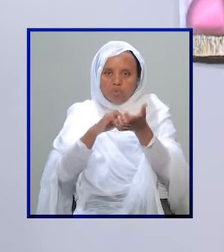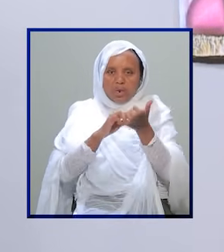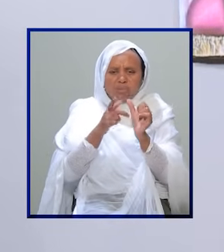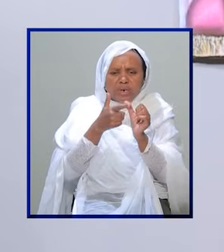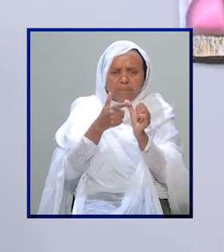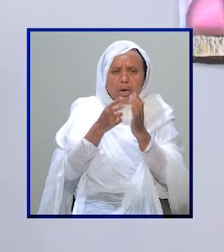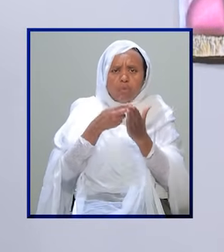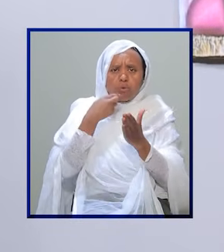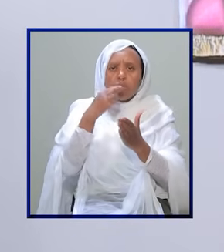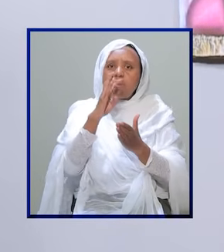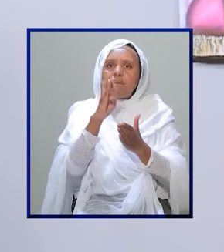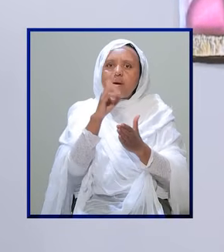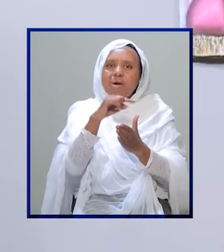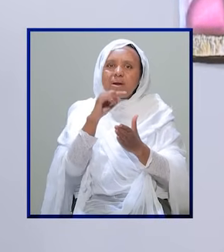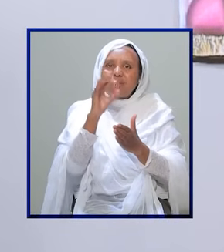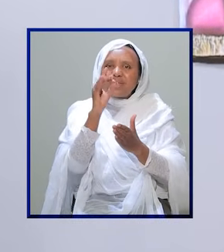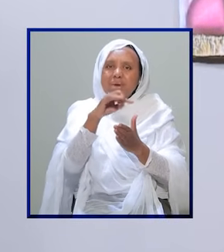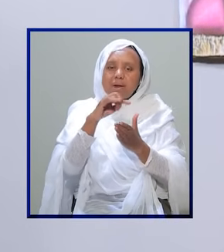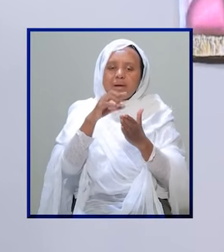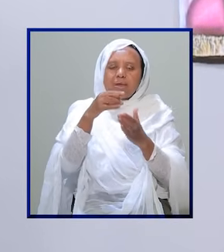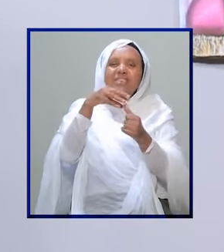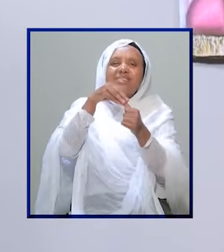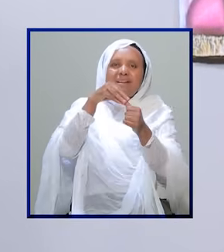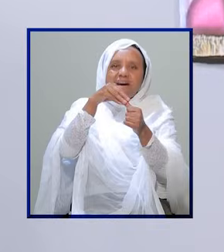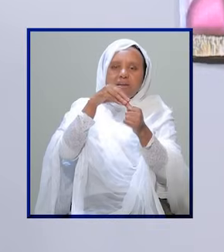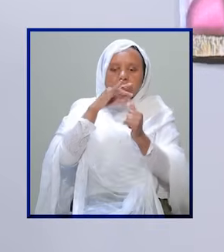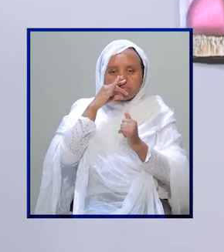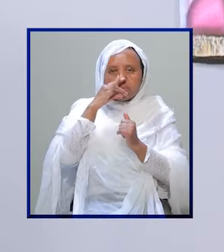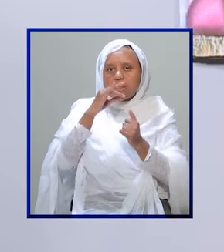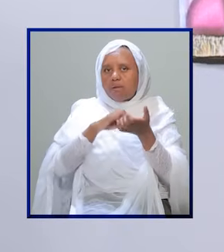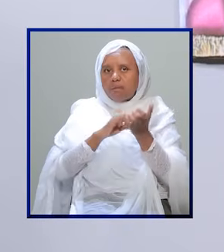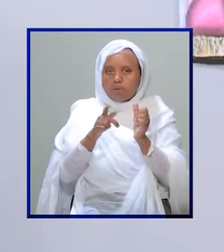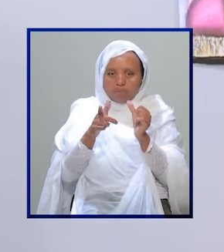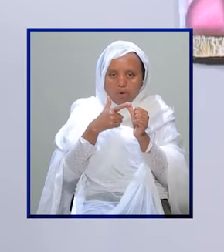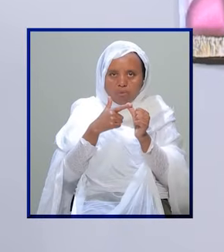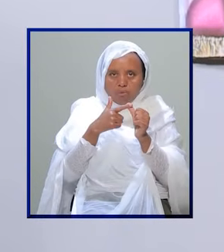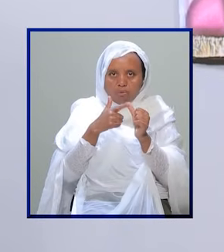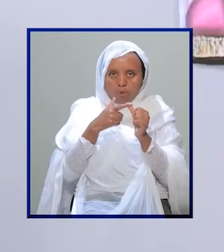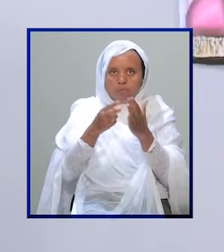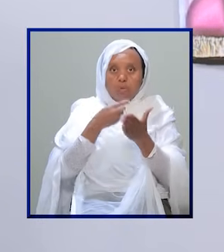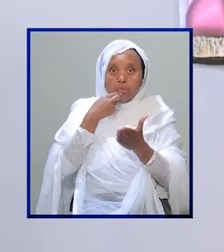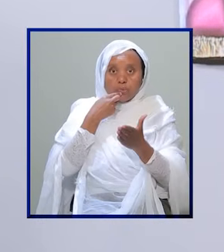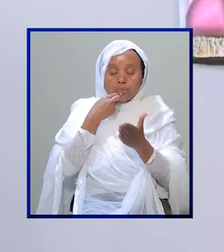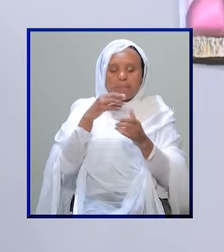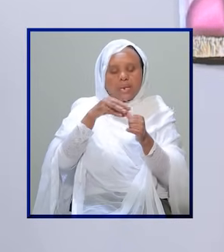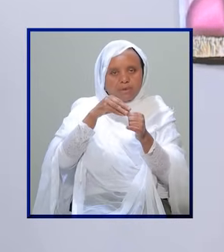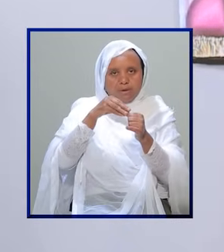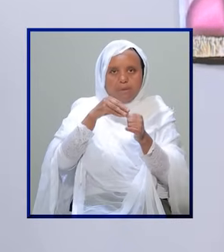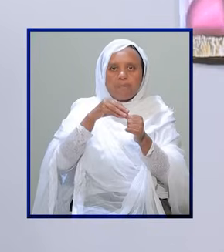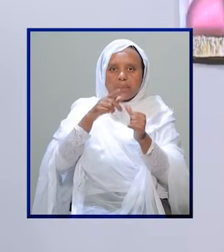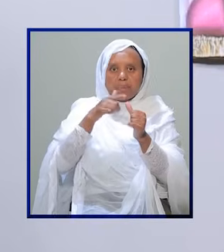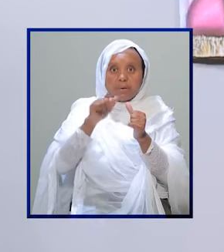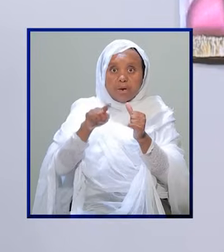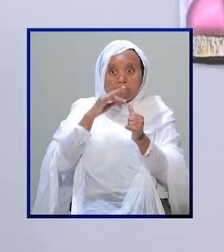መጀመሪያ የሚቆርቡት በ40ና በ80 ቀን ክርስትና የተነሱት ህፃናት ናቸው። መጀመሪያ የሚቆርቡት ክርስትና የተነሱት